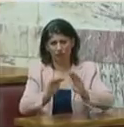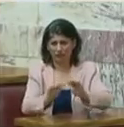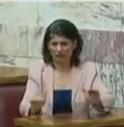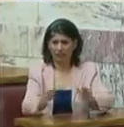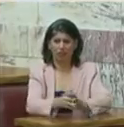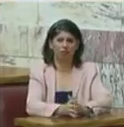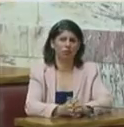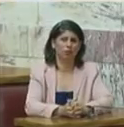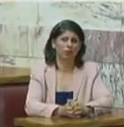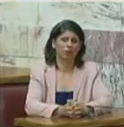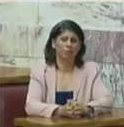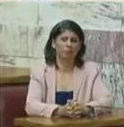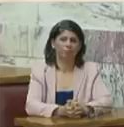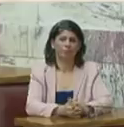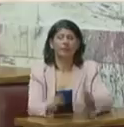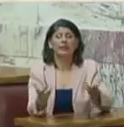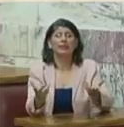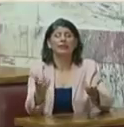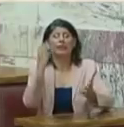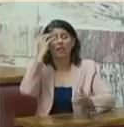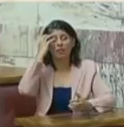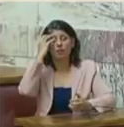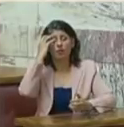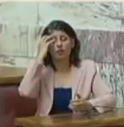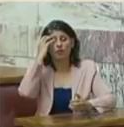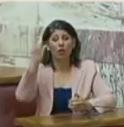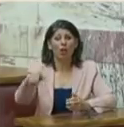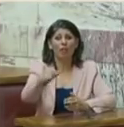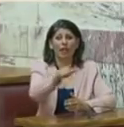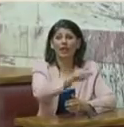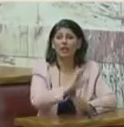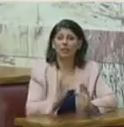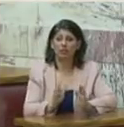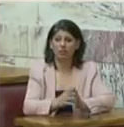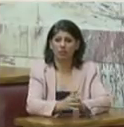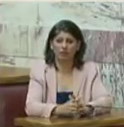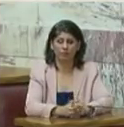Πόσα να πρωτοθυμηθεί κανείς. Ήσυχα.